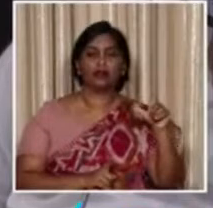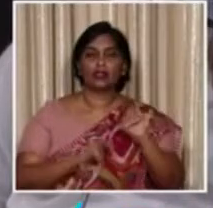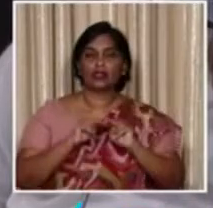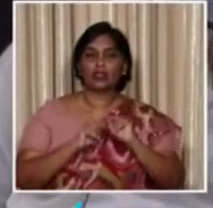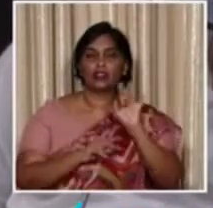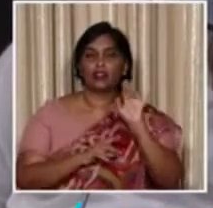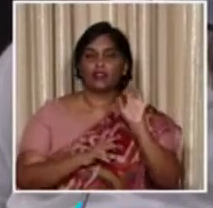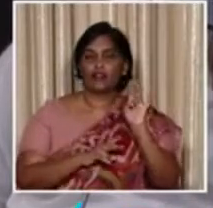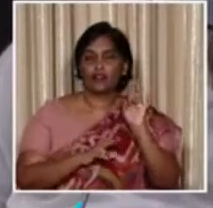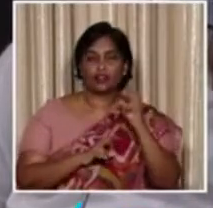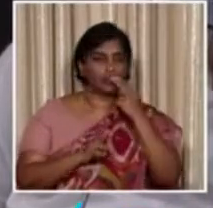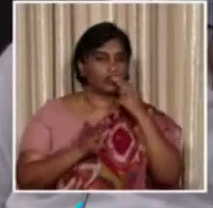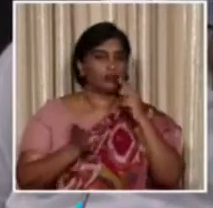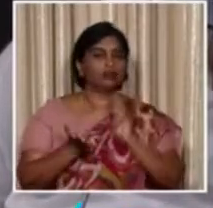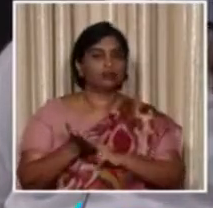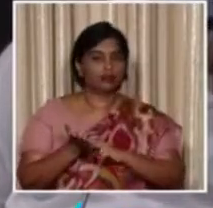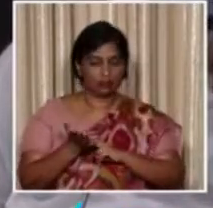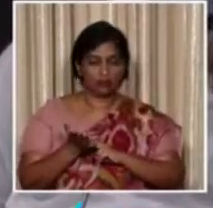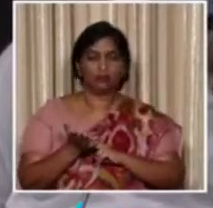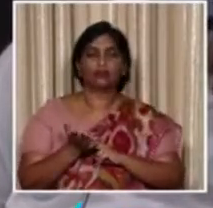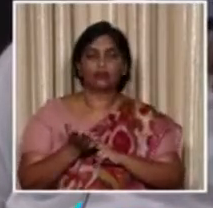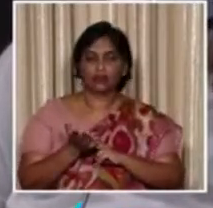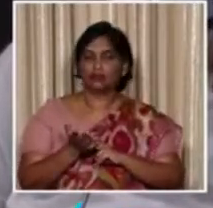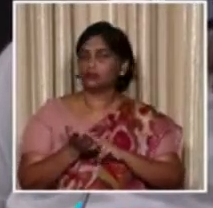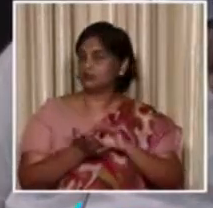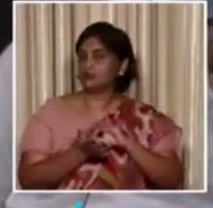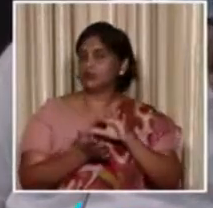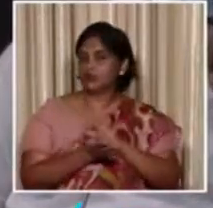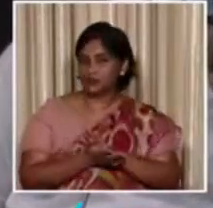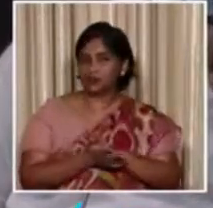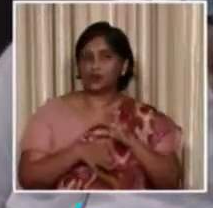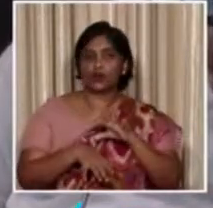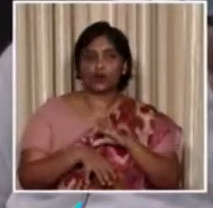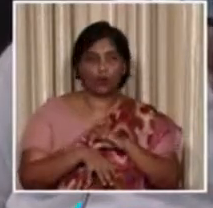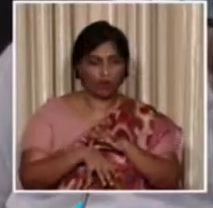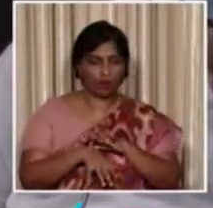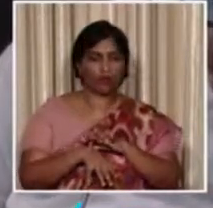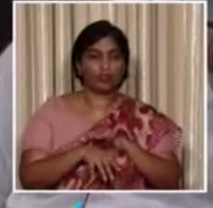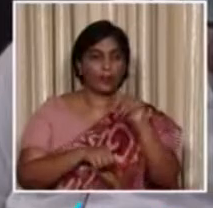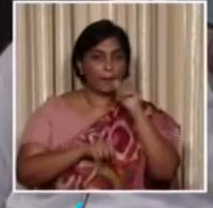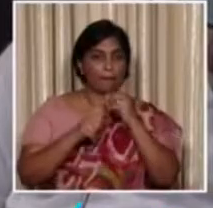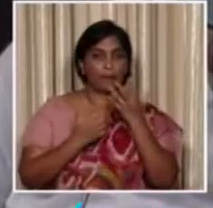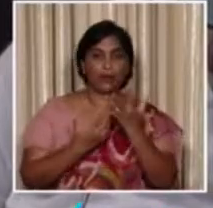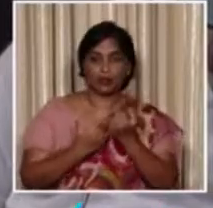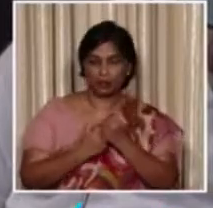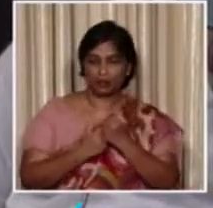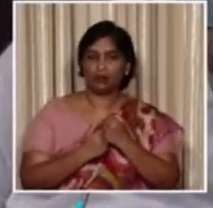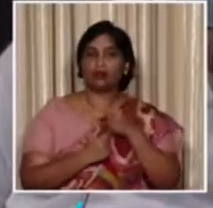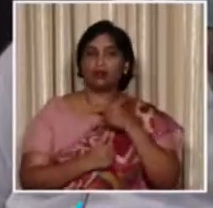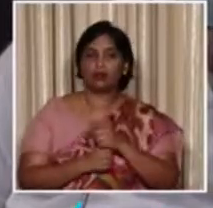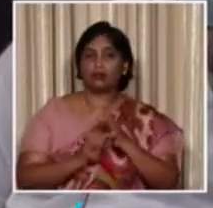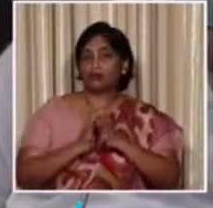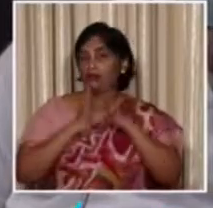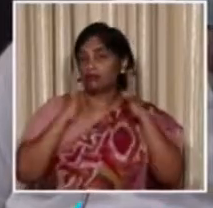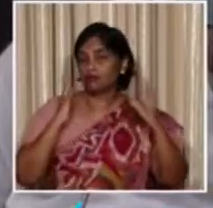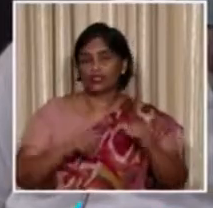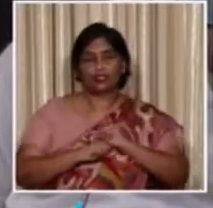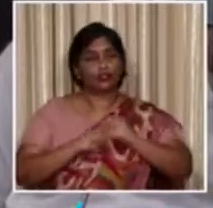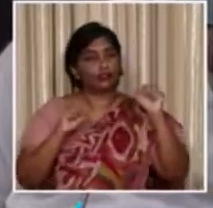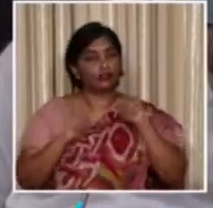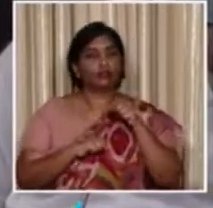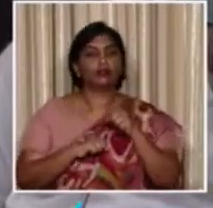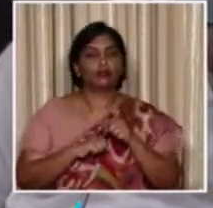125 මුද්දරයක් නිකුත් කරන්න තීන්දුව කළා රෝහල් වලට එන බේජ්ජන් නායකෙන්. ඒකට විශාල විරෝධයක්